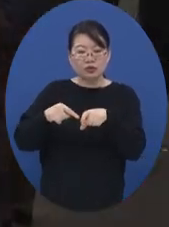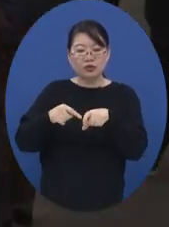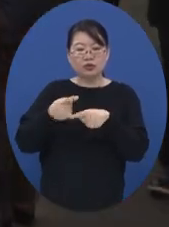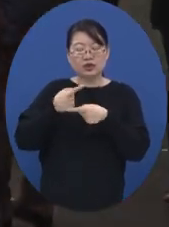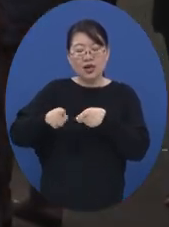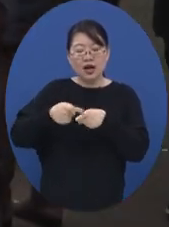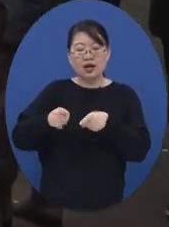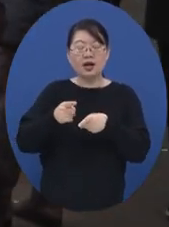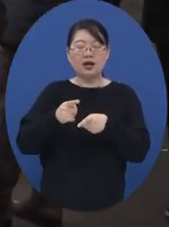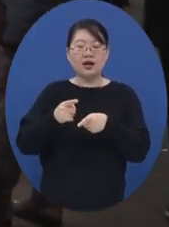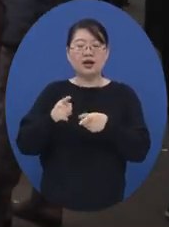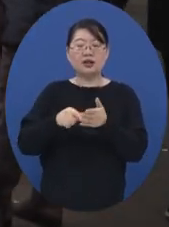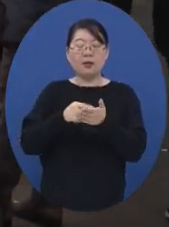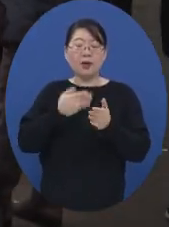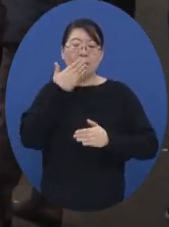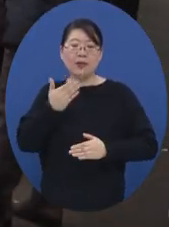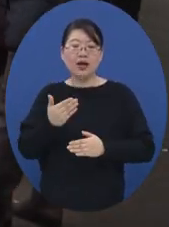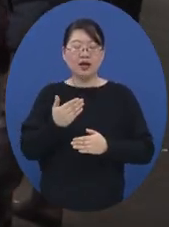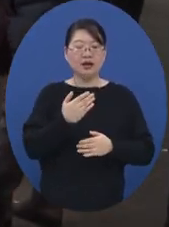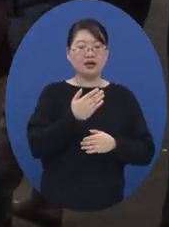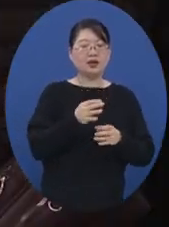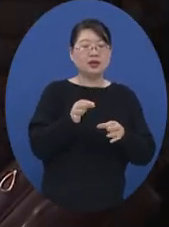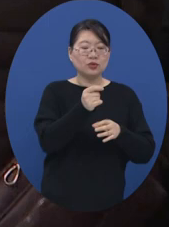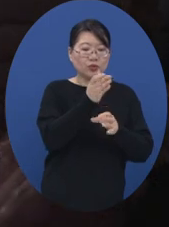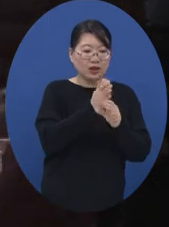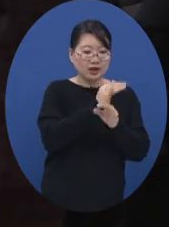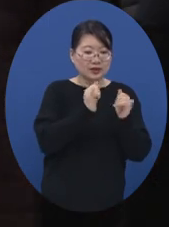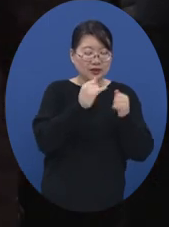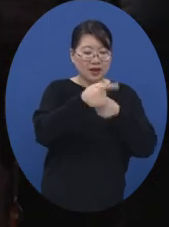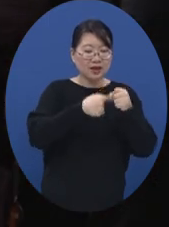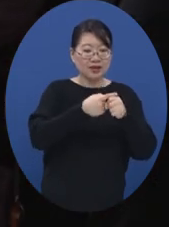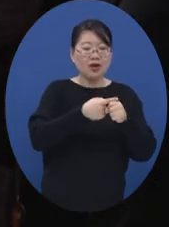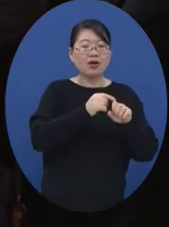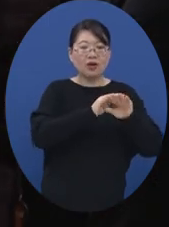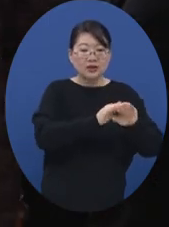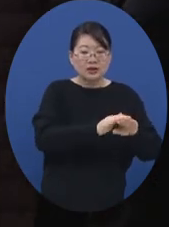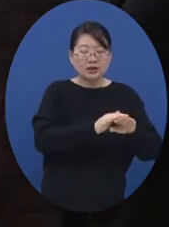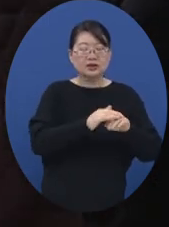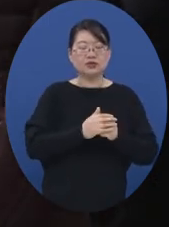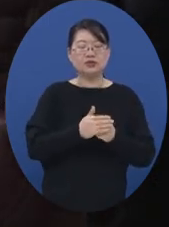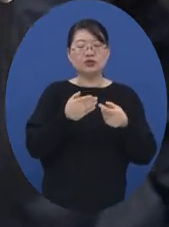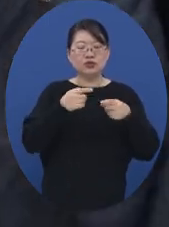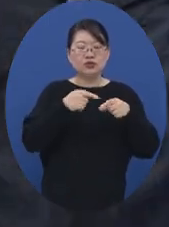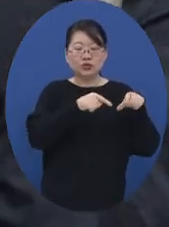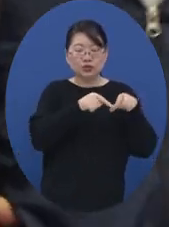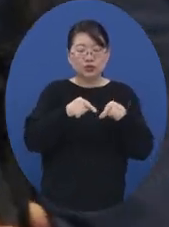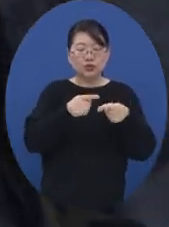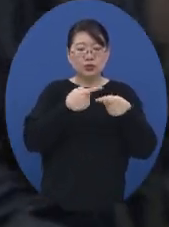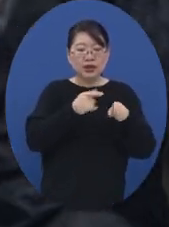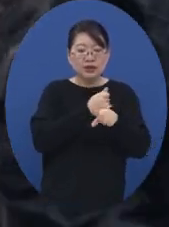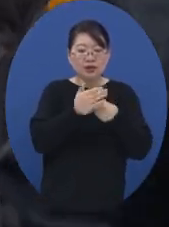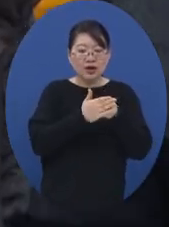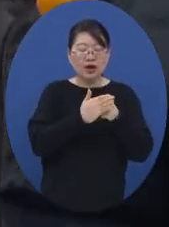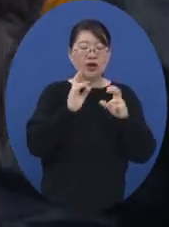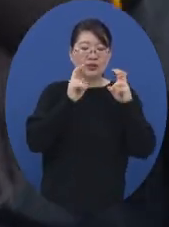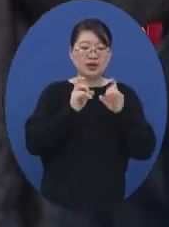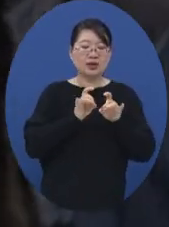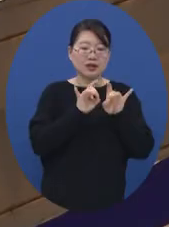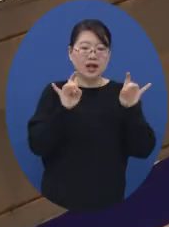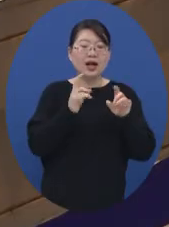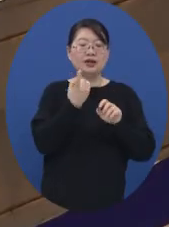조건입니다. 소상공인은 1년 거치 4년 균등분할 상환 조건으로 업체당 최대 1억 원을 지원받을 수